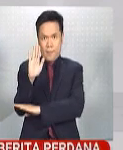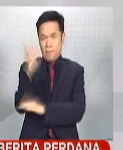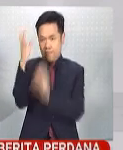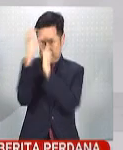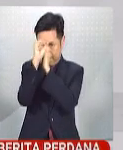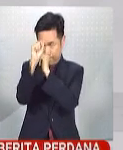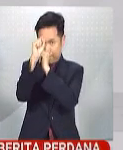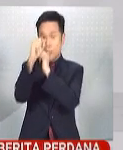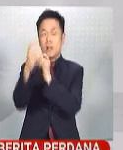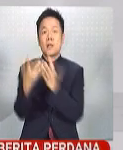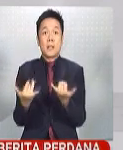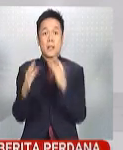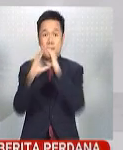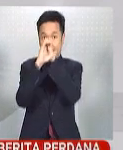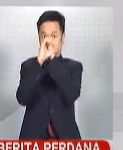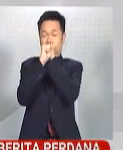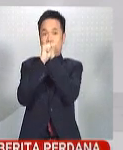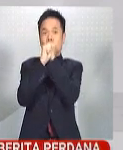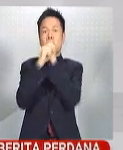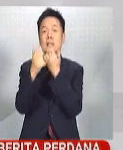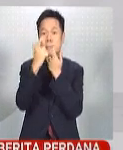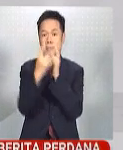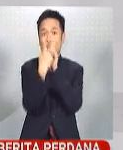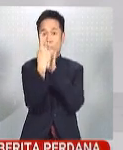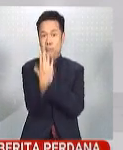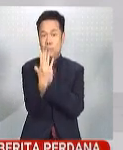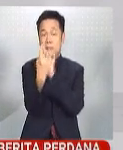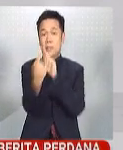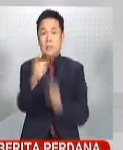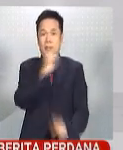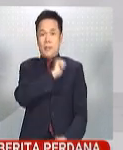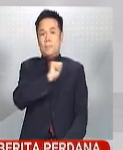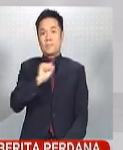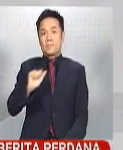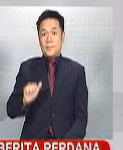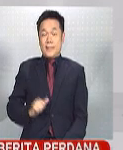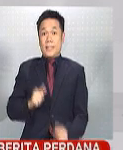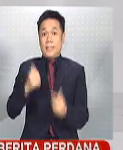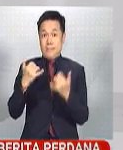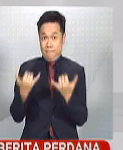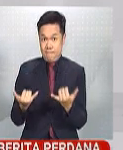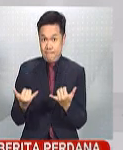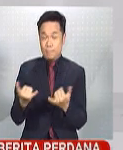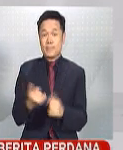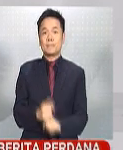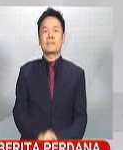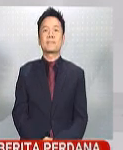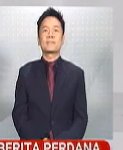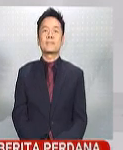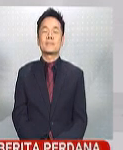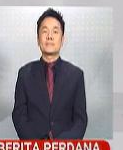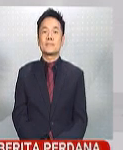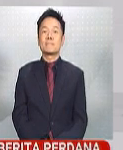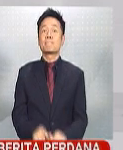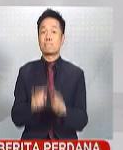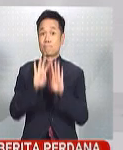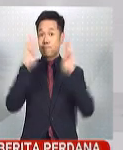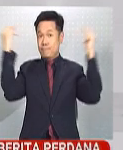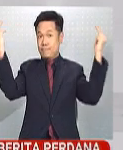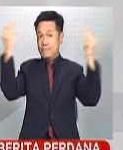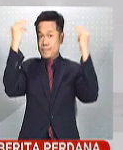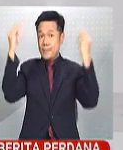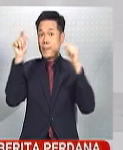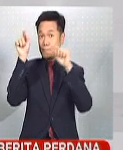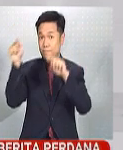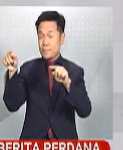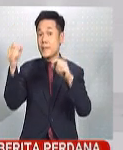serta sumpah simpan rahsia di hadapan Yang di-Pertuan Agong Al-Sultan Abdullah Riayatuddin Al-Mustafa Billah Shah hari ini. Istiadat berlangsung di